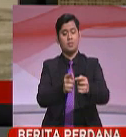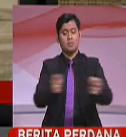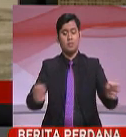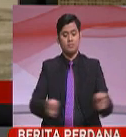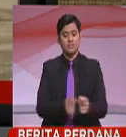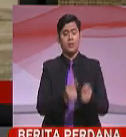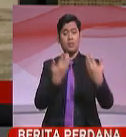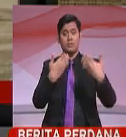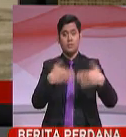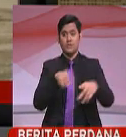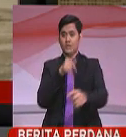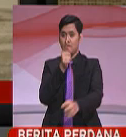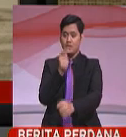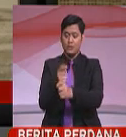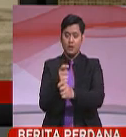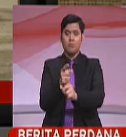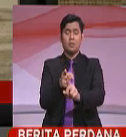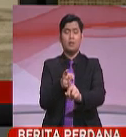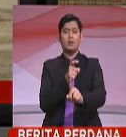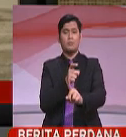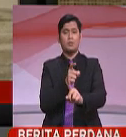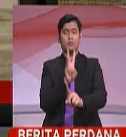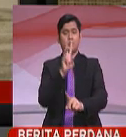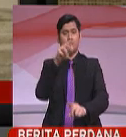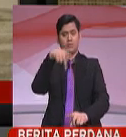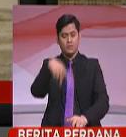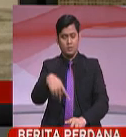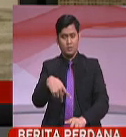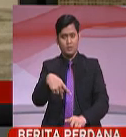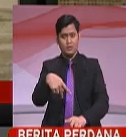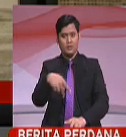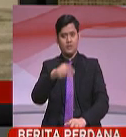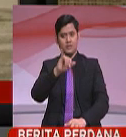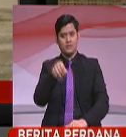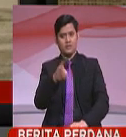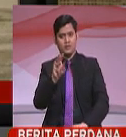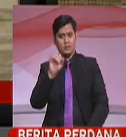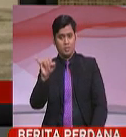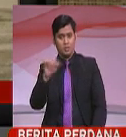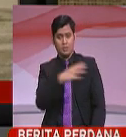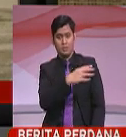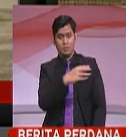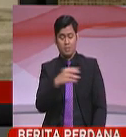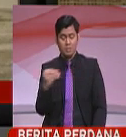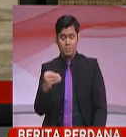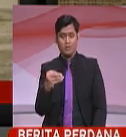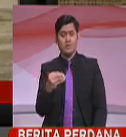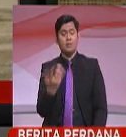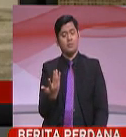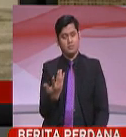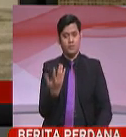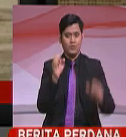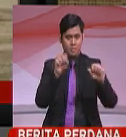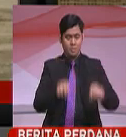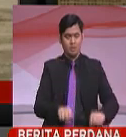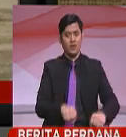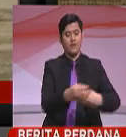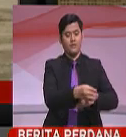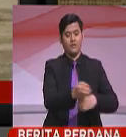oleh Jabatan Agama Islam Wilayah Persekutuan Jawi, dan premis tersebut merangkumi pejabat agama dan